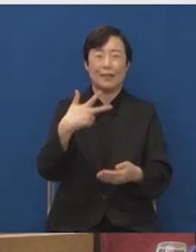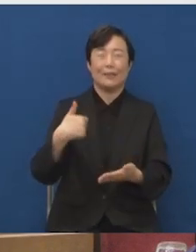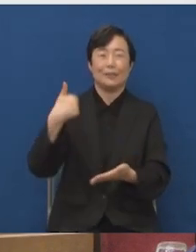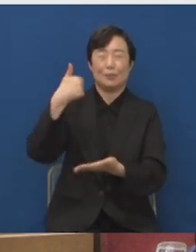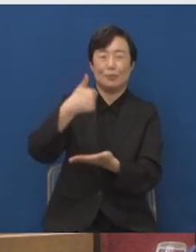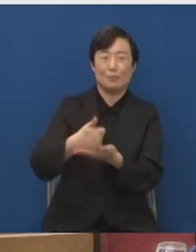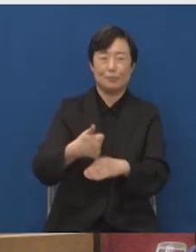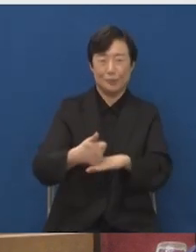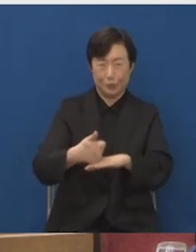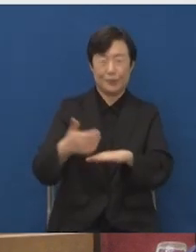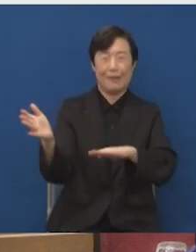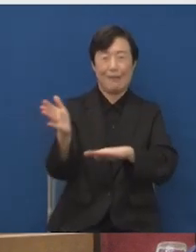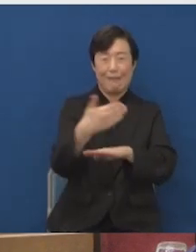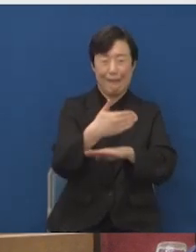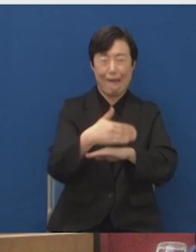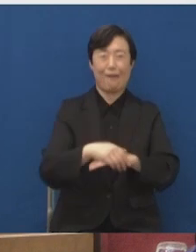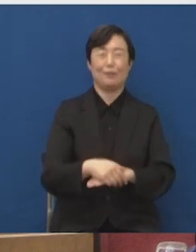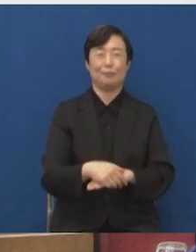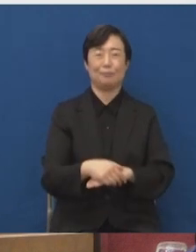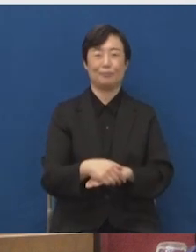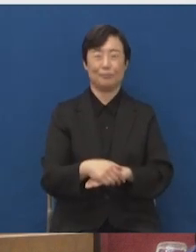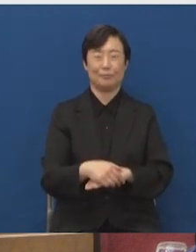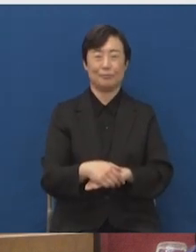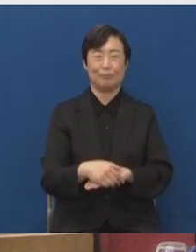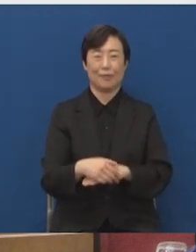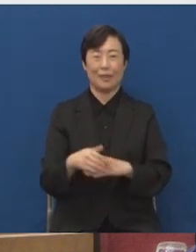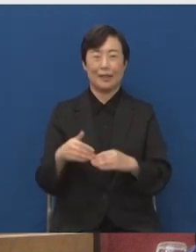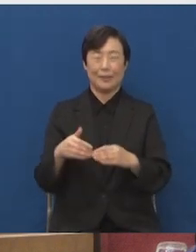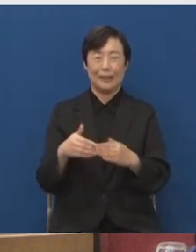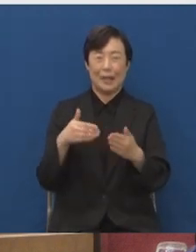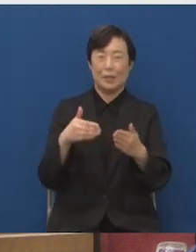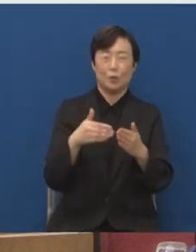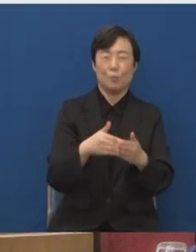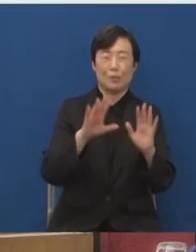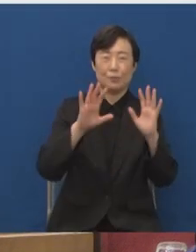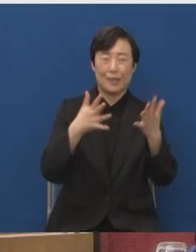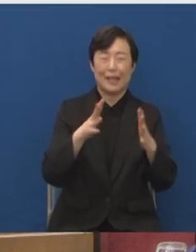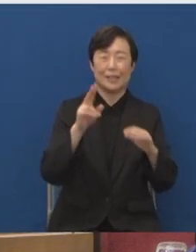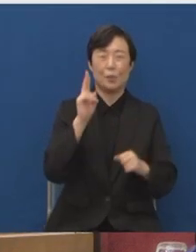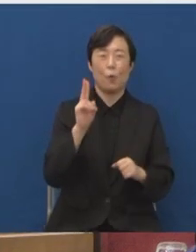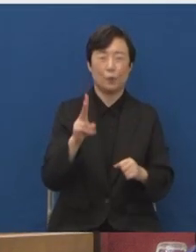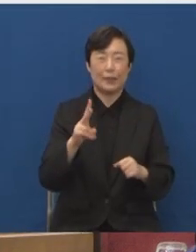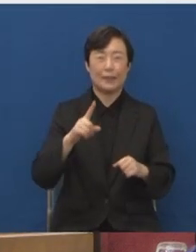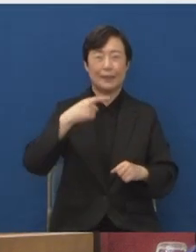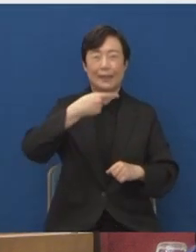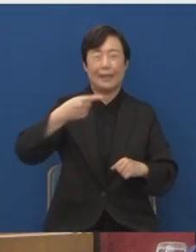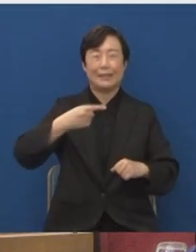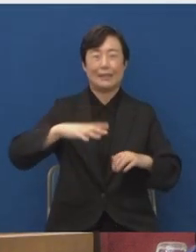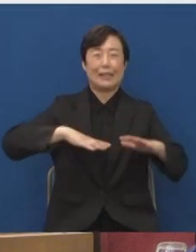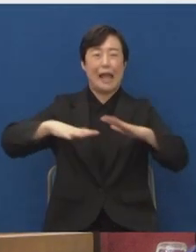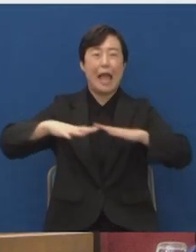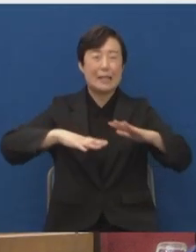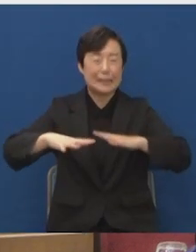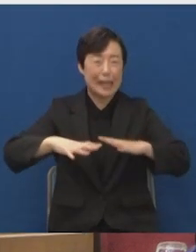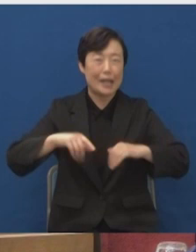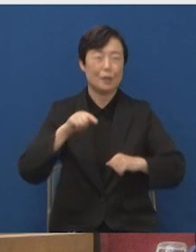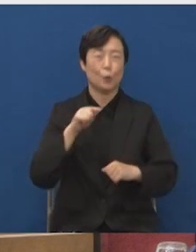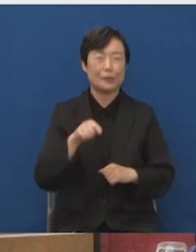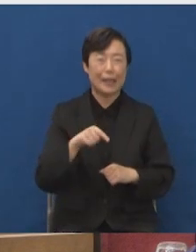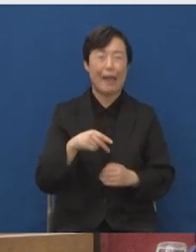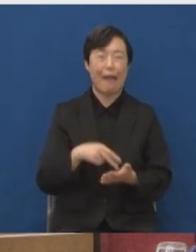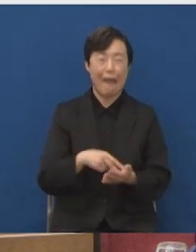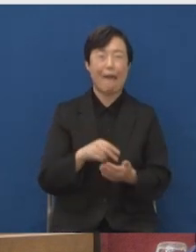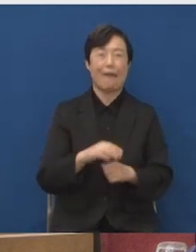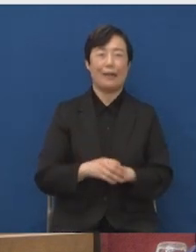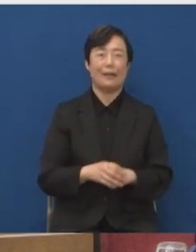中、市政運営を一日たりとも停滞されることさせることのないよう、第一次編成と位置づけまして、義務的な事業や